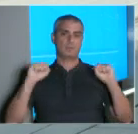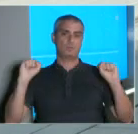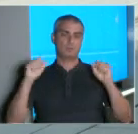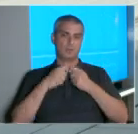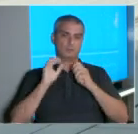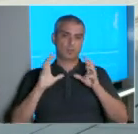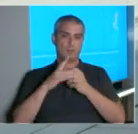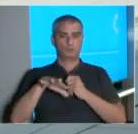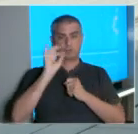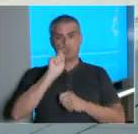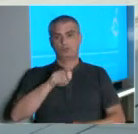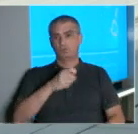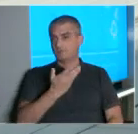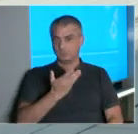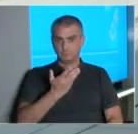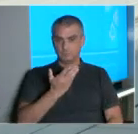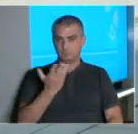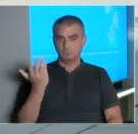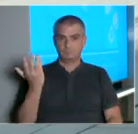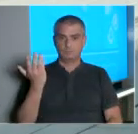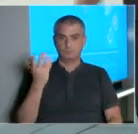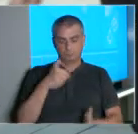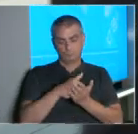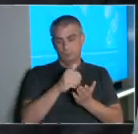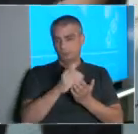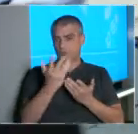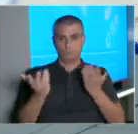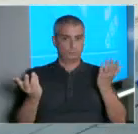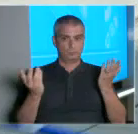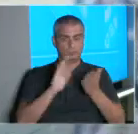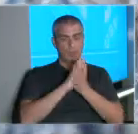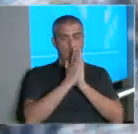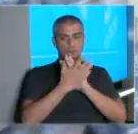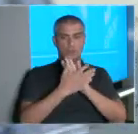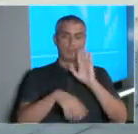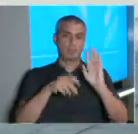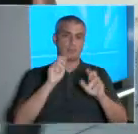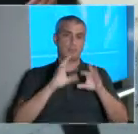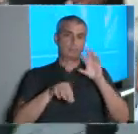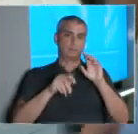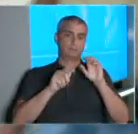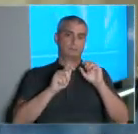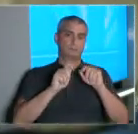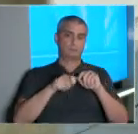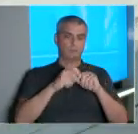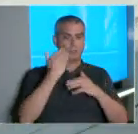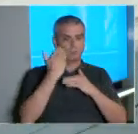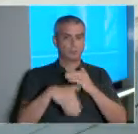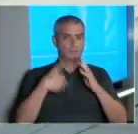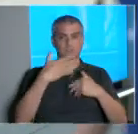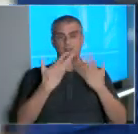גוף של העם, שבוחר את השופטים, שימשיכו את המהלך באמת לשנות את מערכת המשפט, שתפסיק להיות